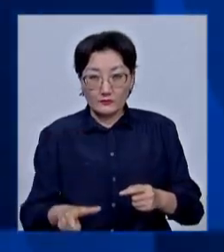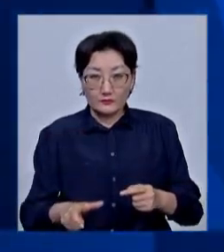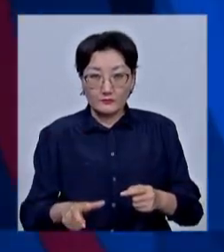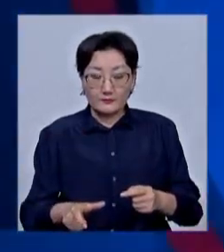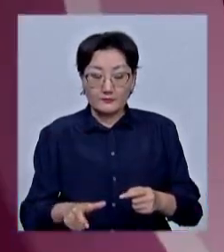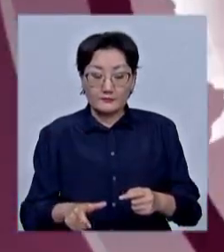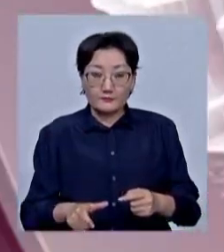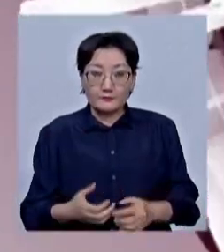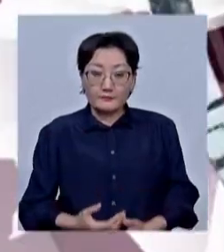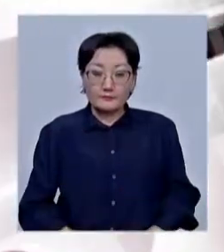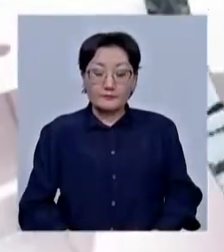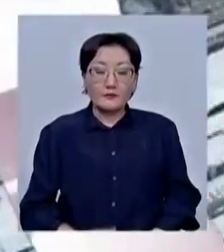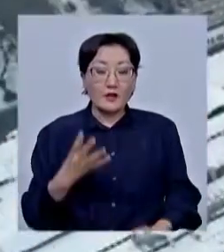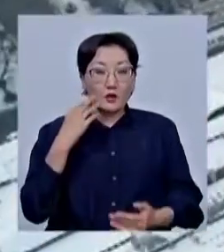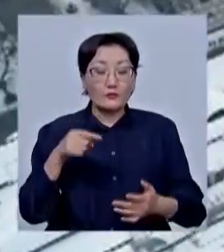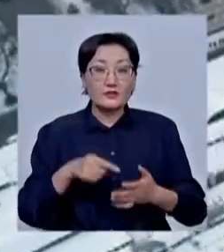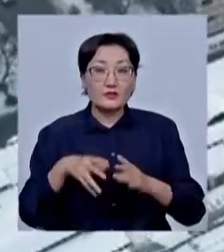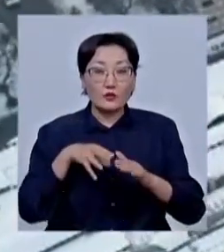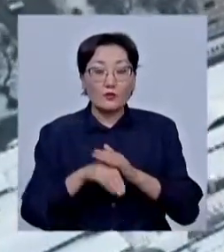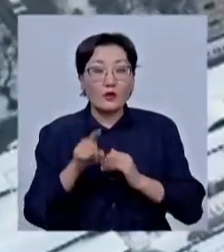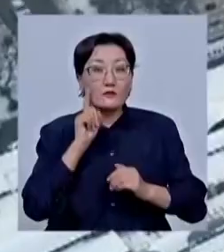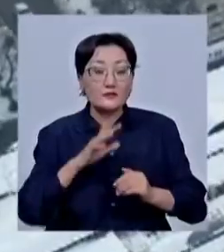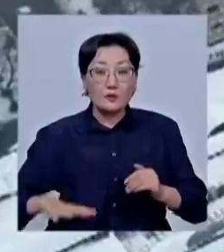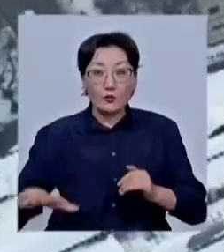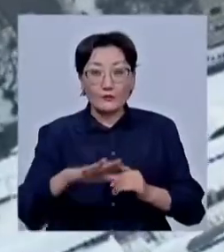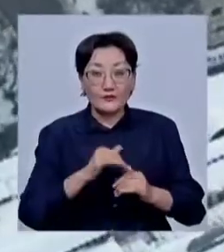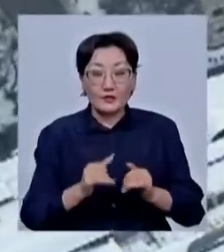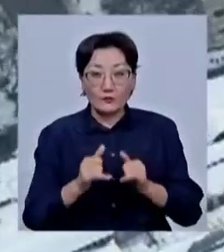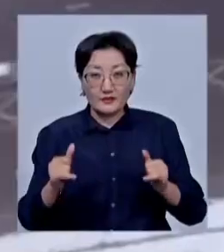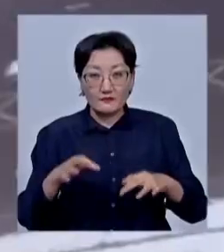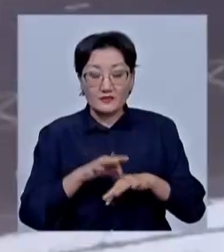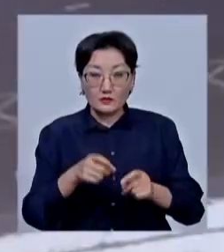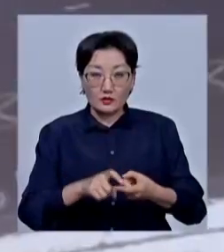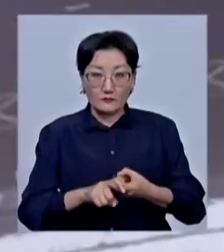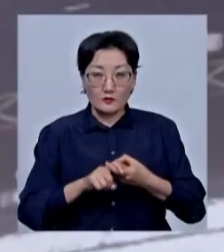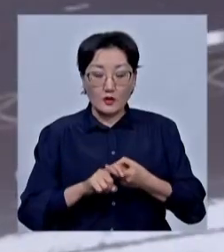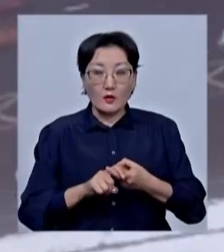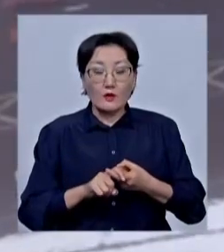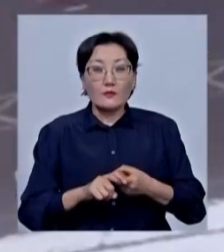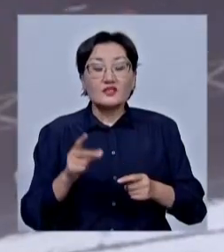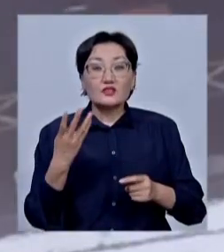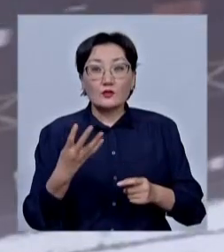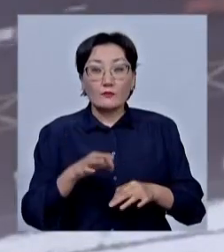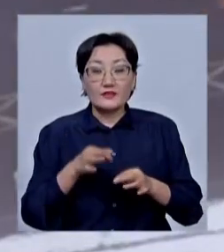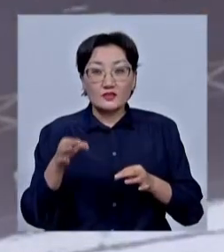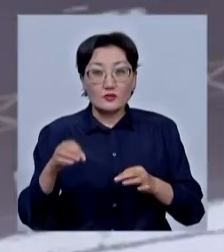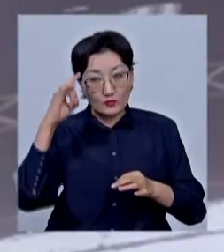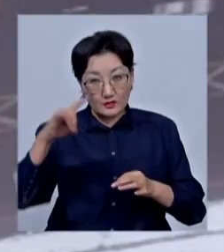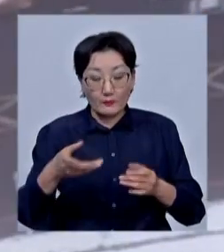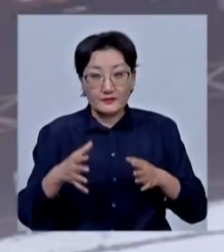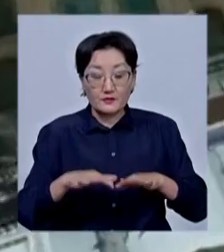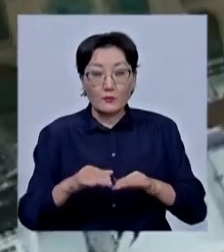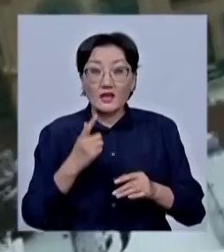следам? Алматы вошел в зеленую зону по темпам распространения коронавируса. Тем временем 4 региона страны